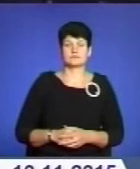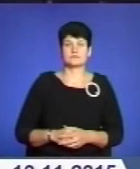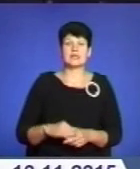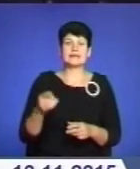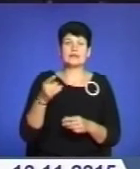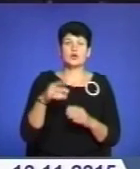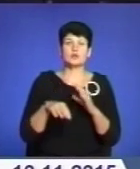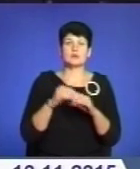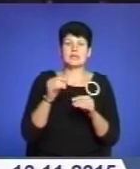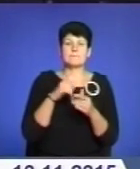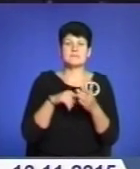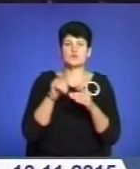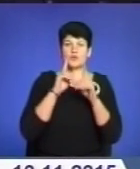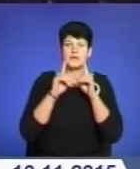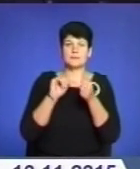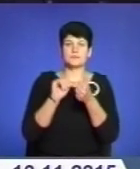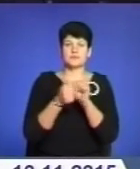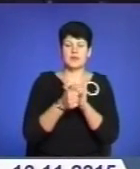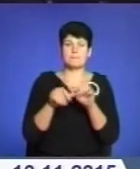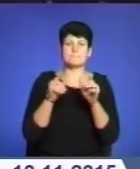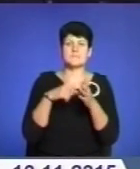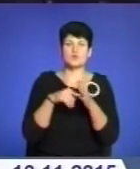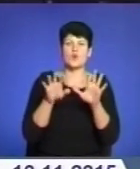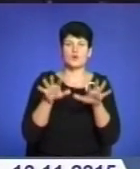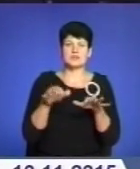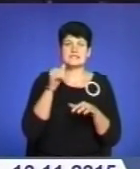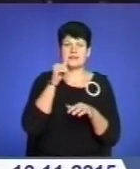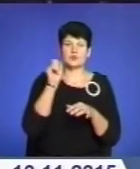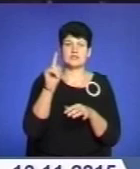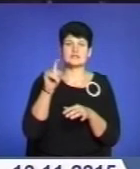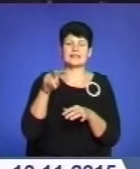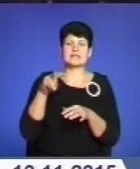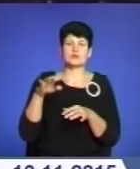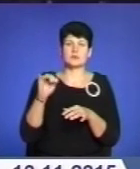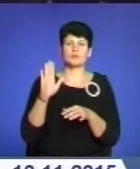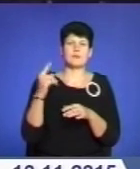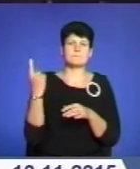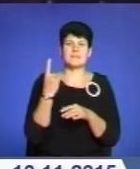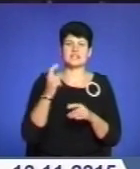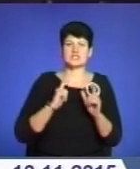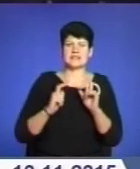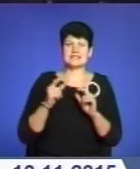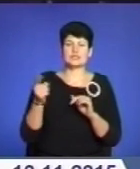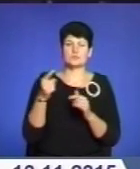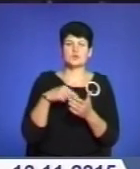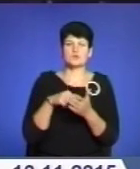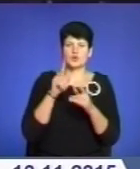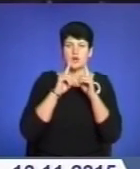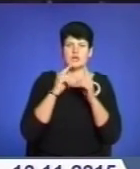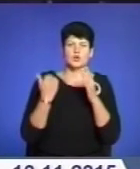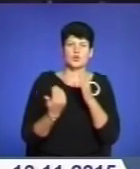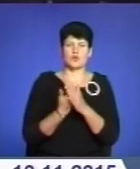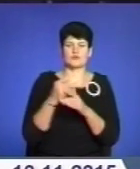Тернополяни обрали міську раду та переобрали міського голову. Вже завтра, 11 листопада, відбудеться перша сесія Тернопільської міської ради нового